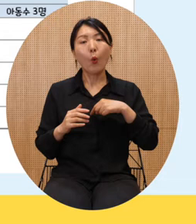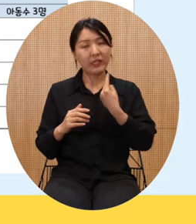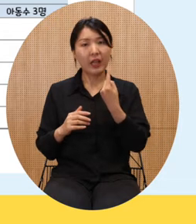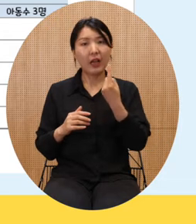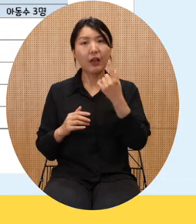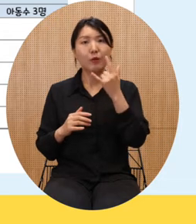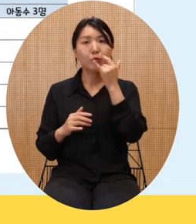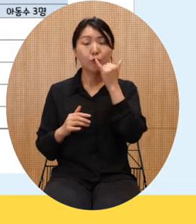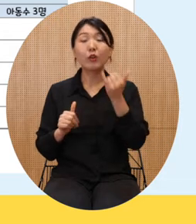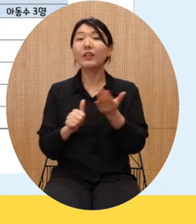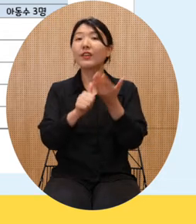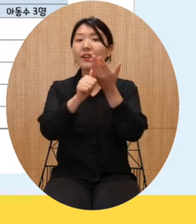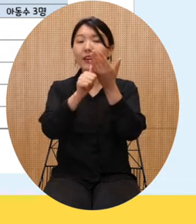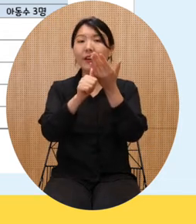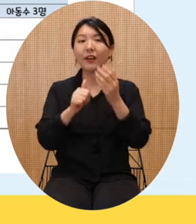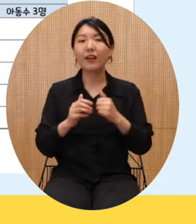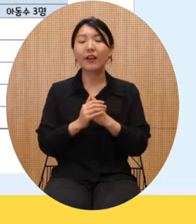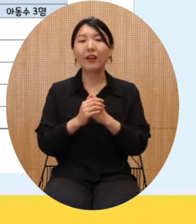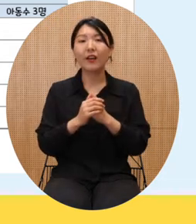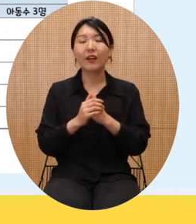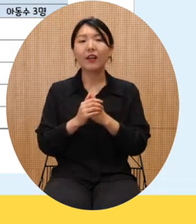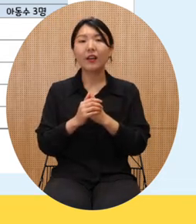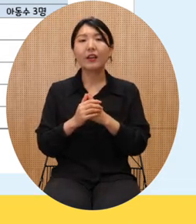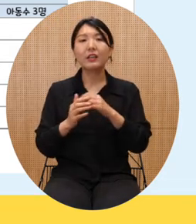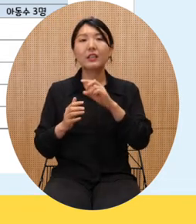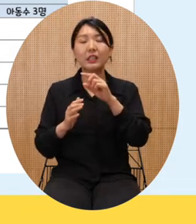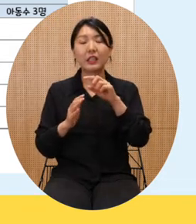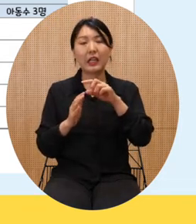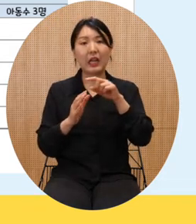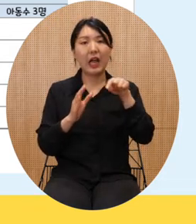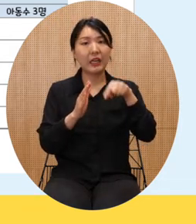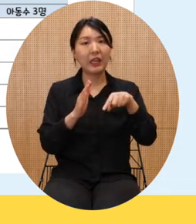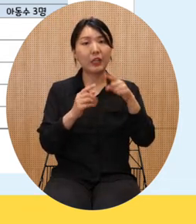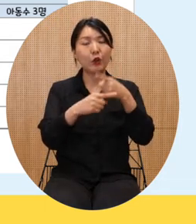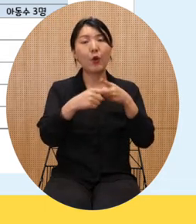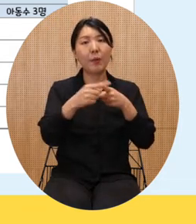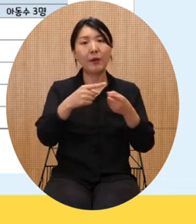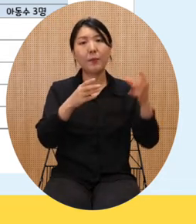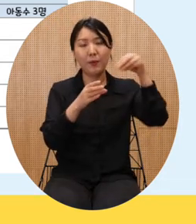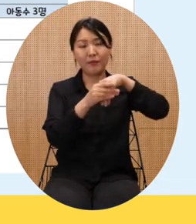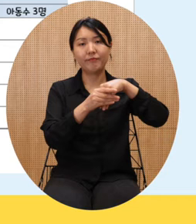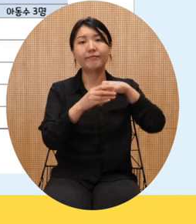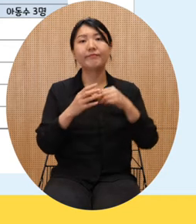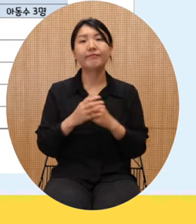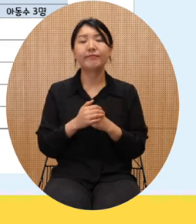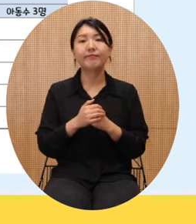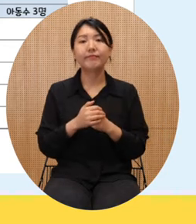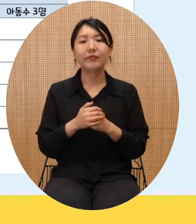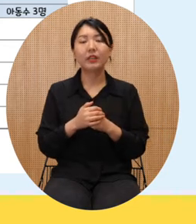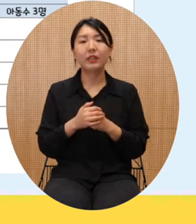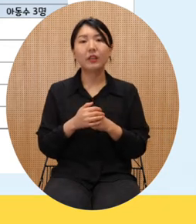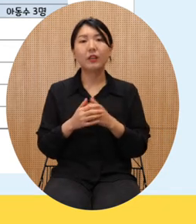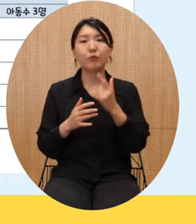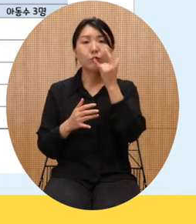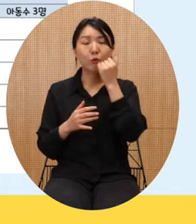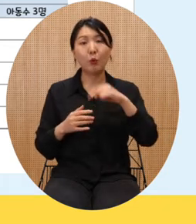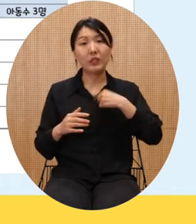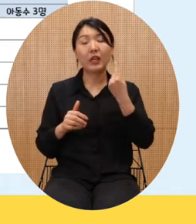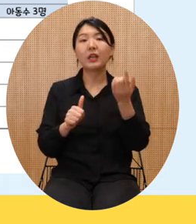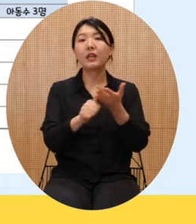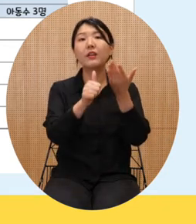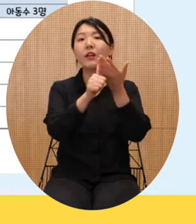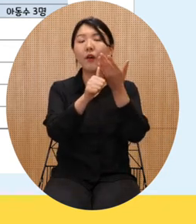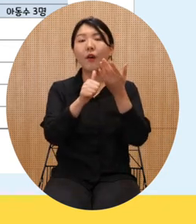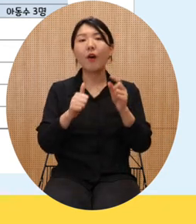말씀드리겠지만 한부모 가족이 시흥형 아동 주거비 지원 받는 가구의 절반을 차지하고 있습니다.